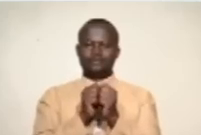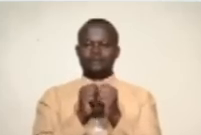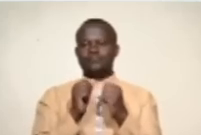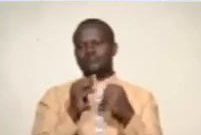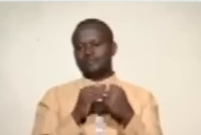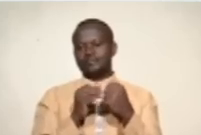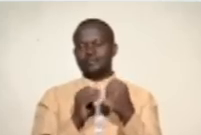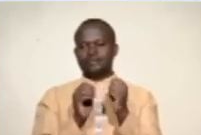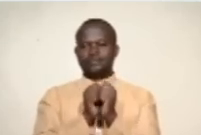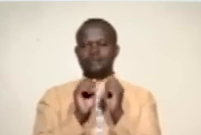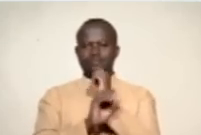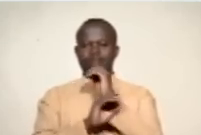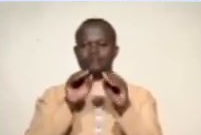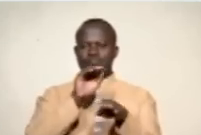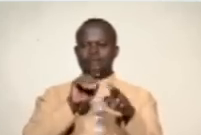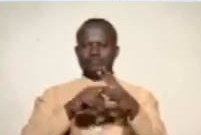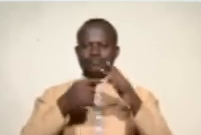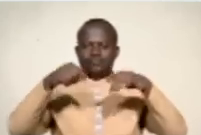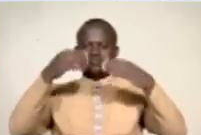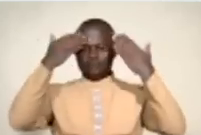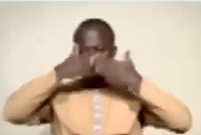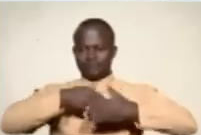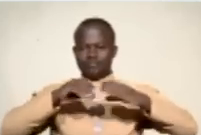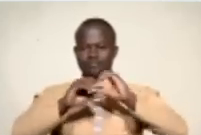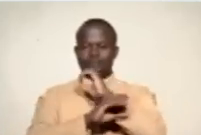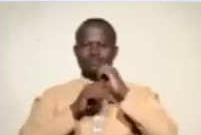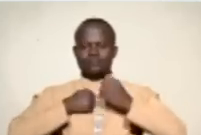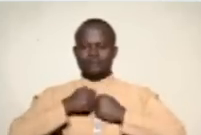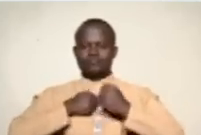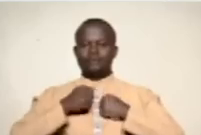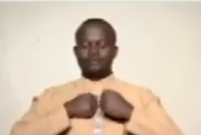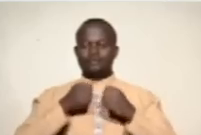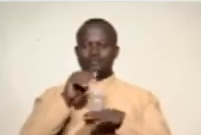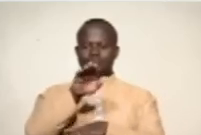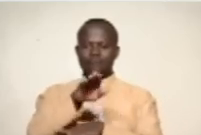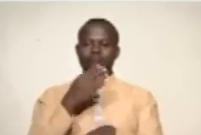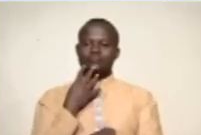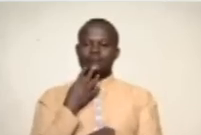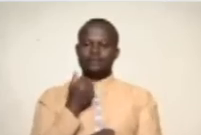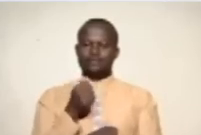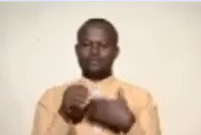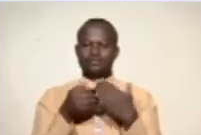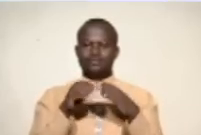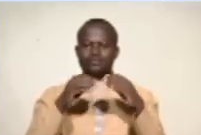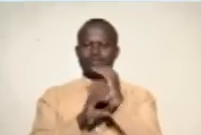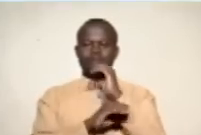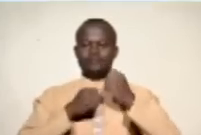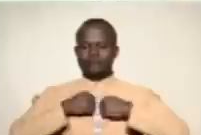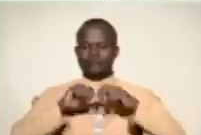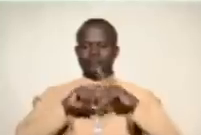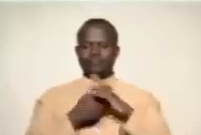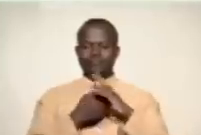mu karere ka Huye. Unyemerera naho duhera mu kuracu kuri uyu mugoroba ikipe y'igihugu y'u Rwanda Amavubi aho ku gicamunsi cyo kuri uyu wa kane ikipe y'igihugu y'u Rwanda